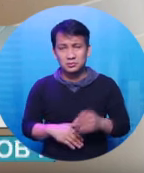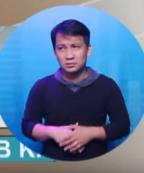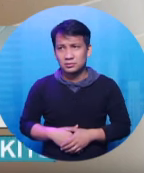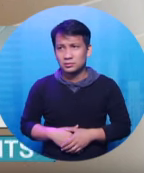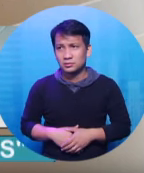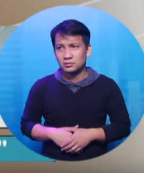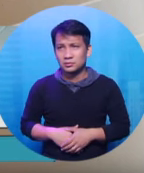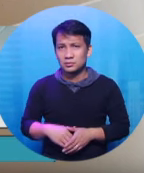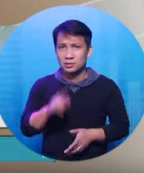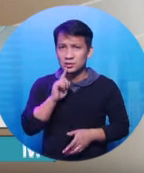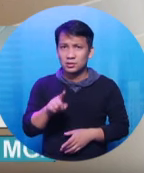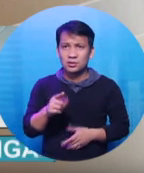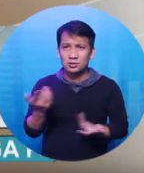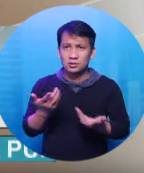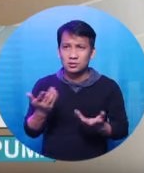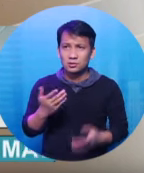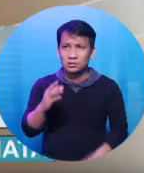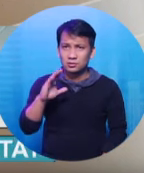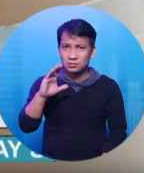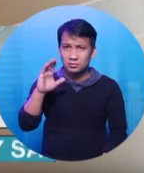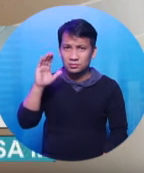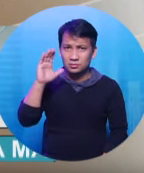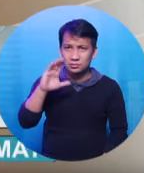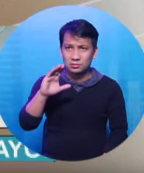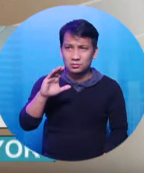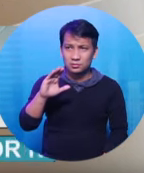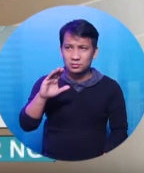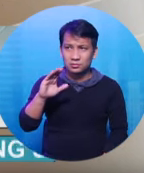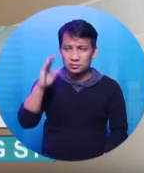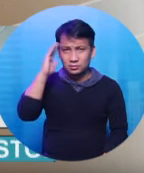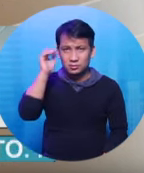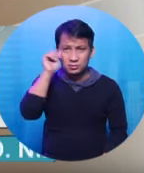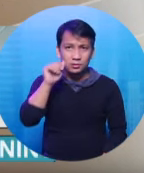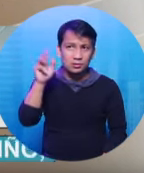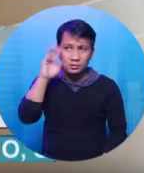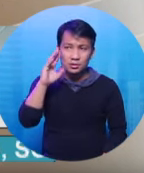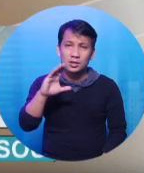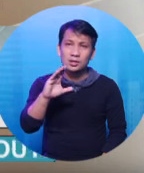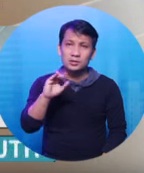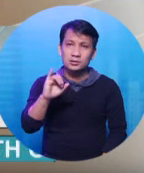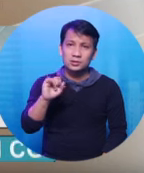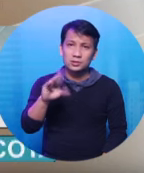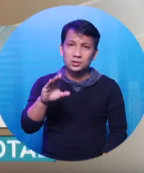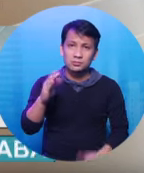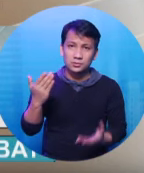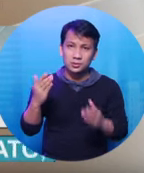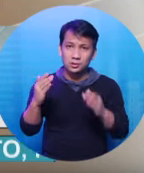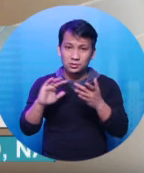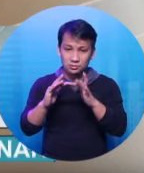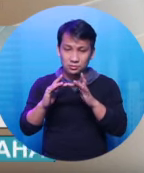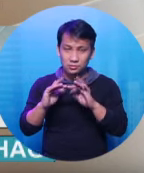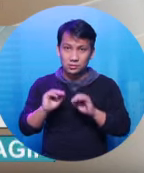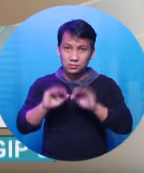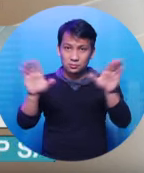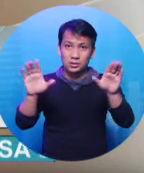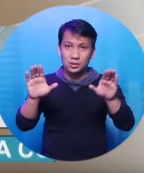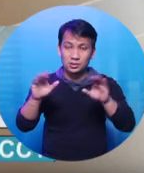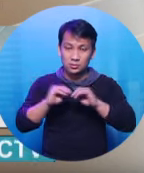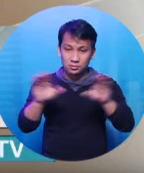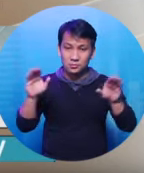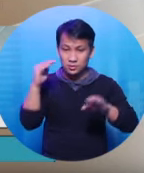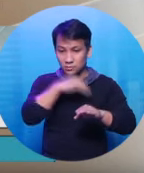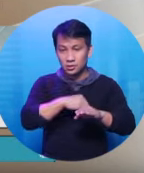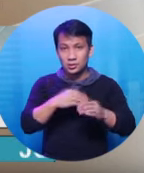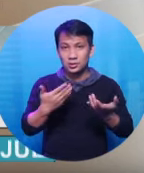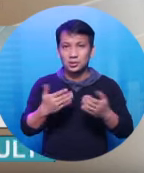At ito po ay cyber libel, ano po, na kaso. Yes po, I'm fully aware of the things that's happening right now. Apo. Ngayon, ganito